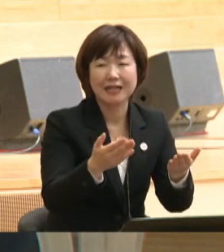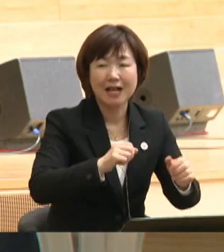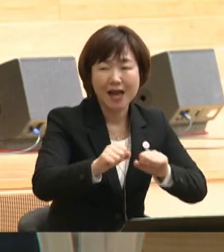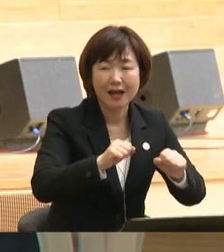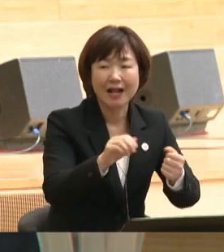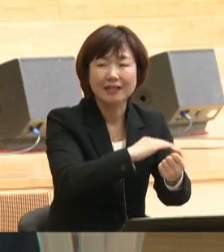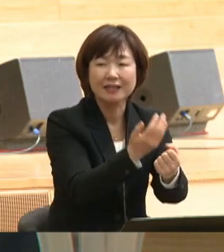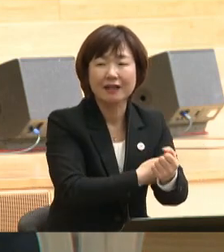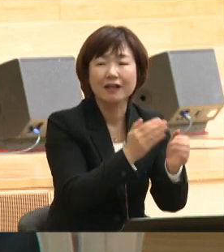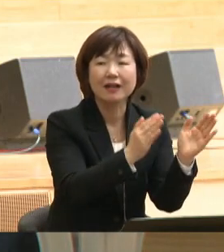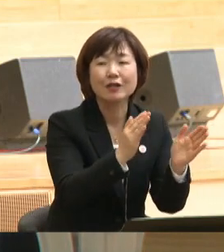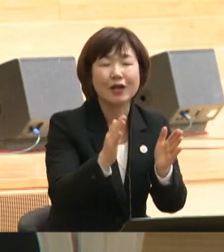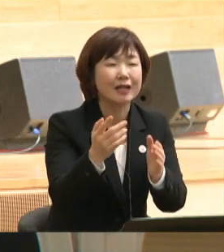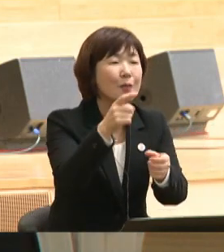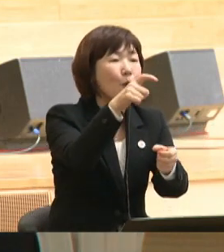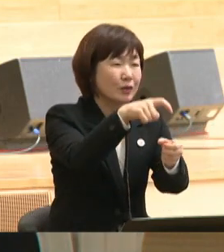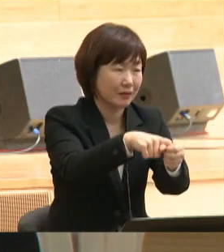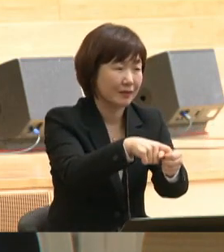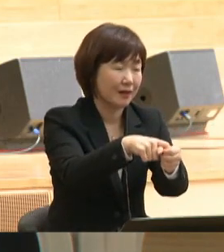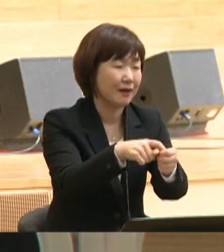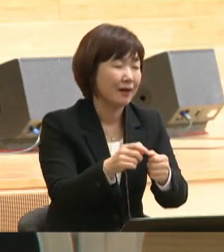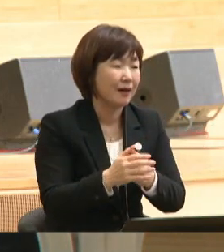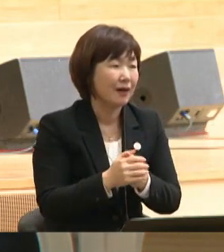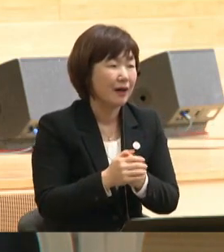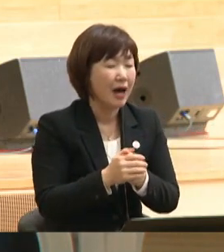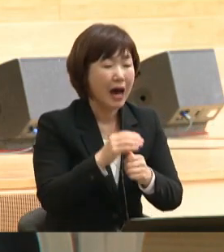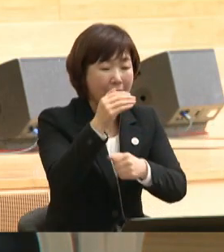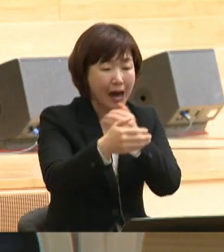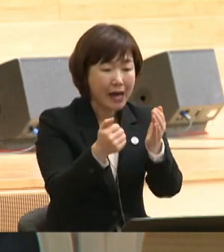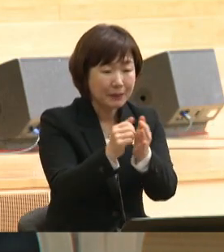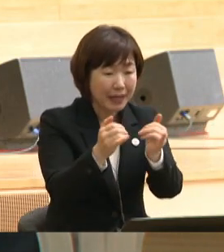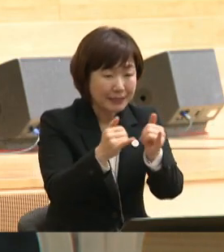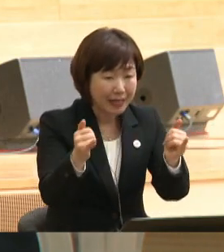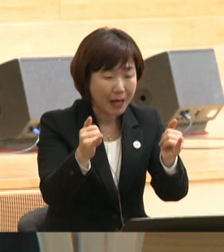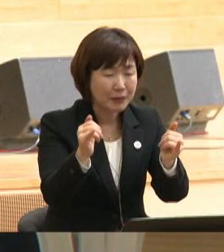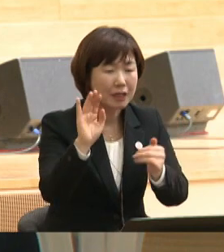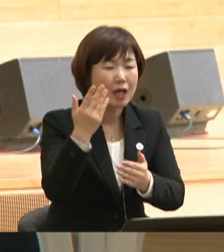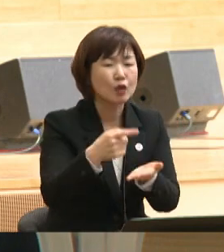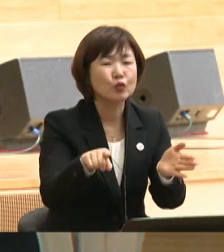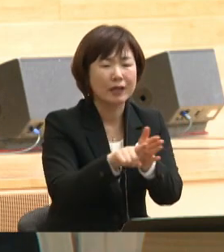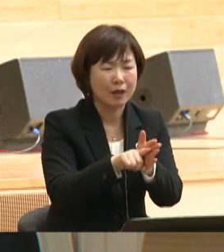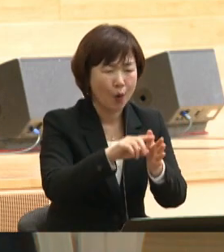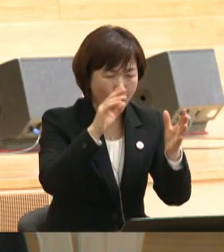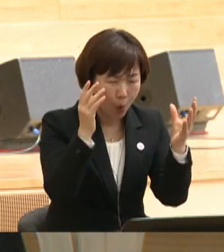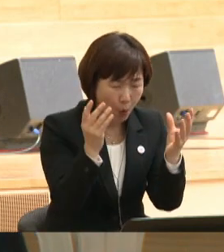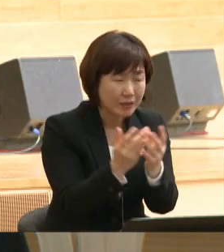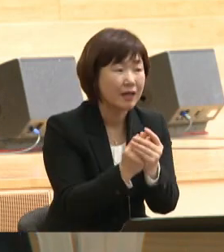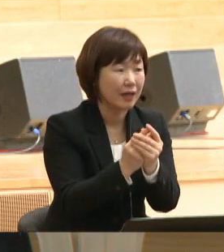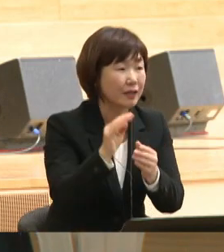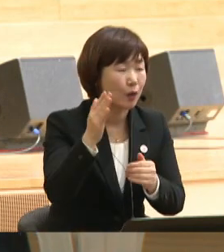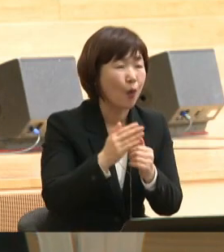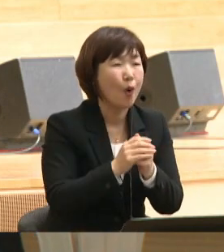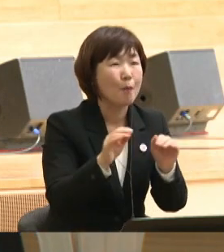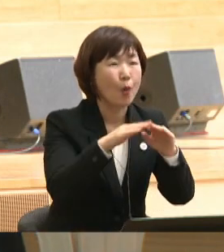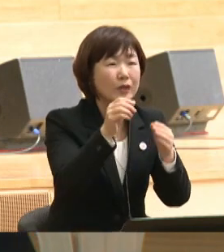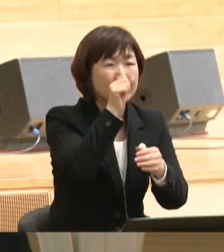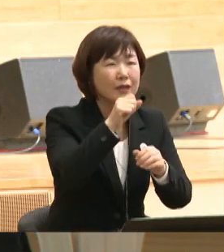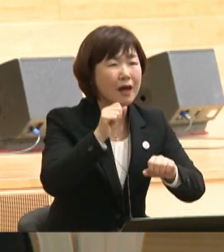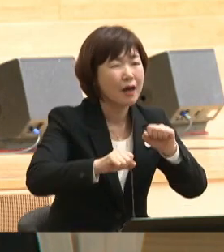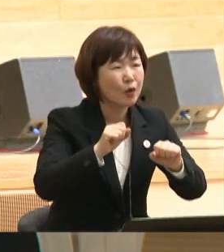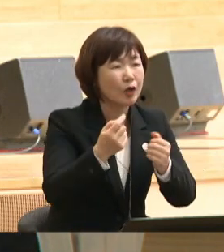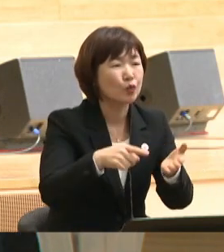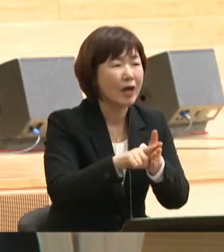능력을 갖추게 하려 합니다 하나님의 사람으로 온전하게 하며 모든 선한 일을 행할 능력을 갖추게 하는 것 여러분